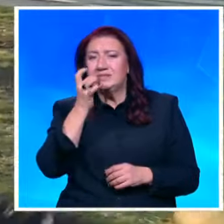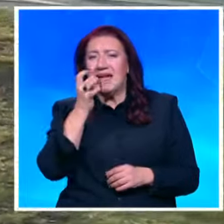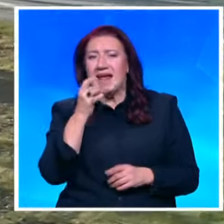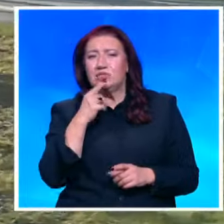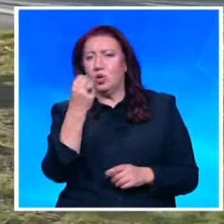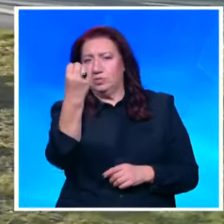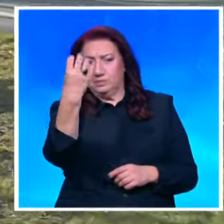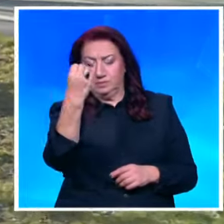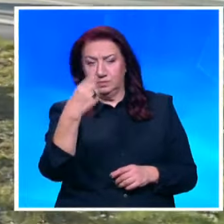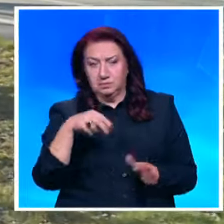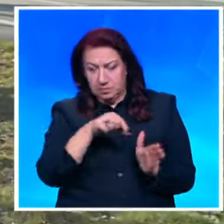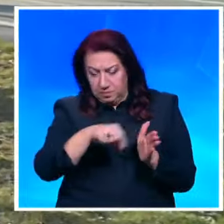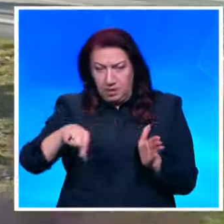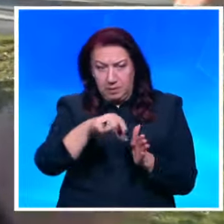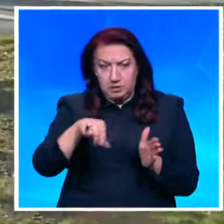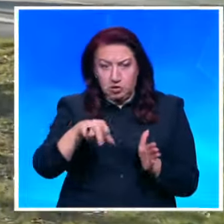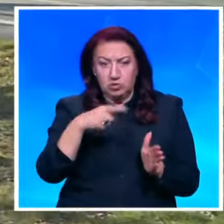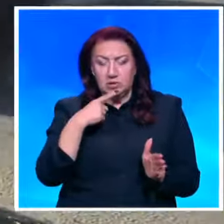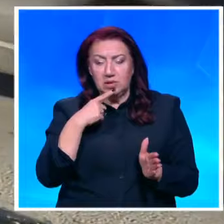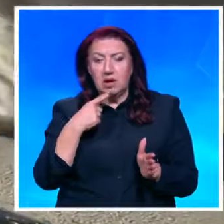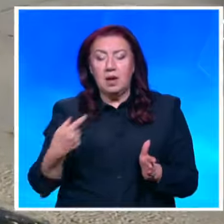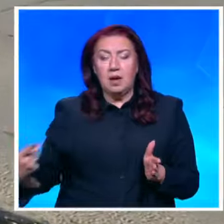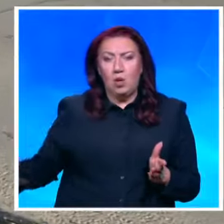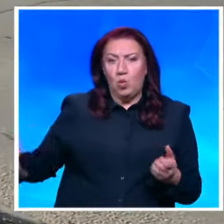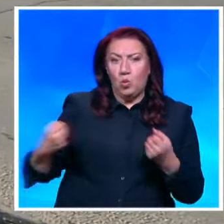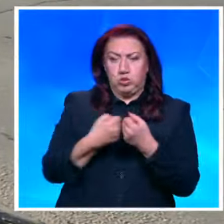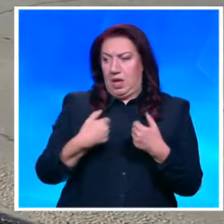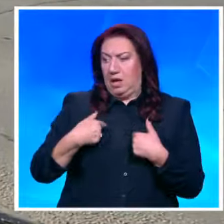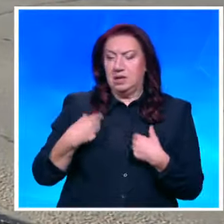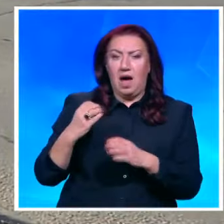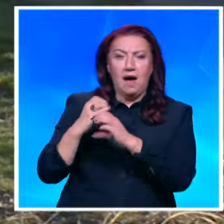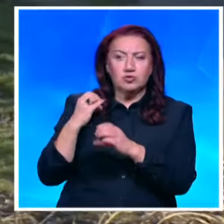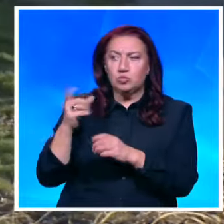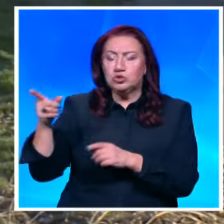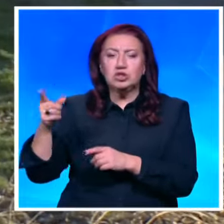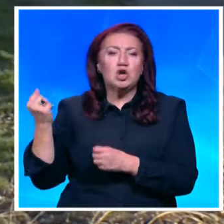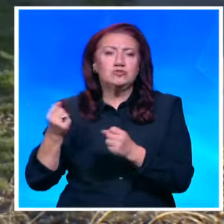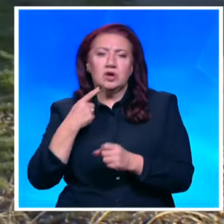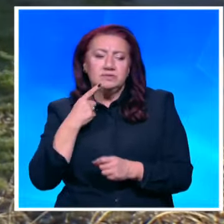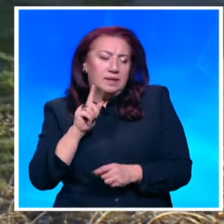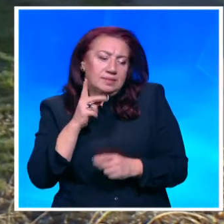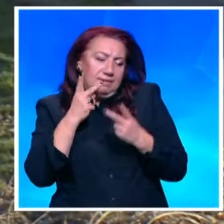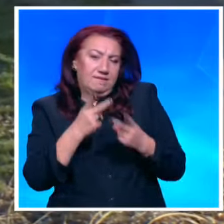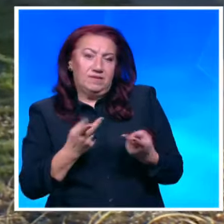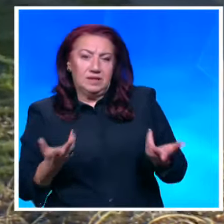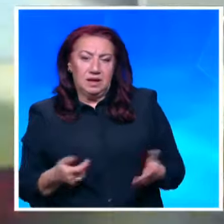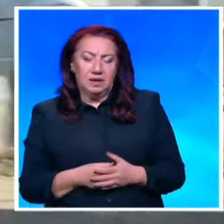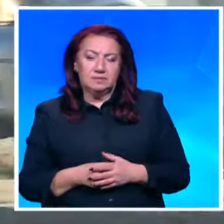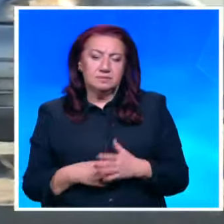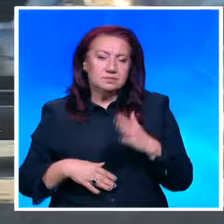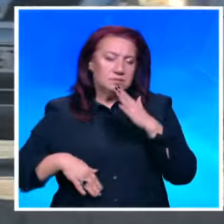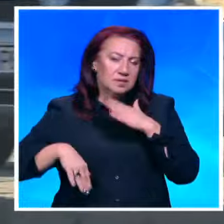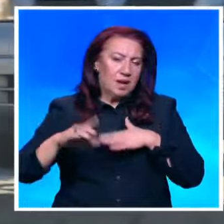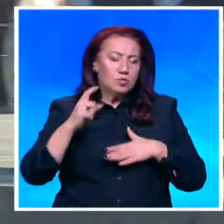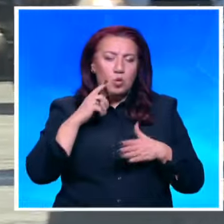ма бъс не рез. Знаеш кой ме вика? И те видях. Най-много пътни инциденти са отчетени на булевардите Санкт-Петербург и